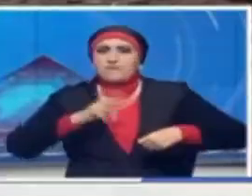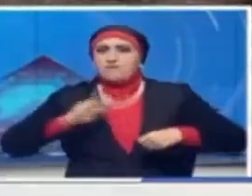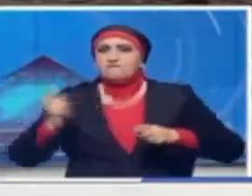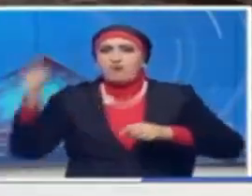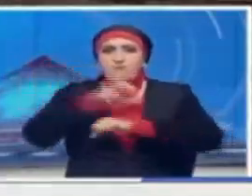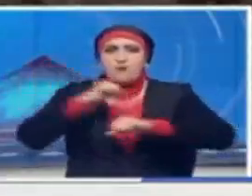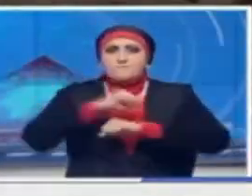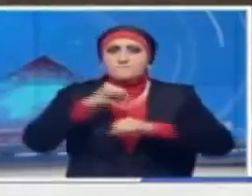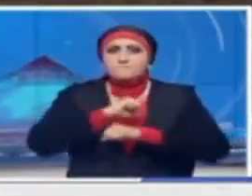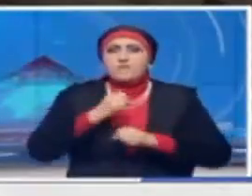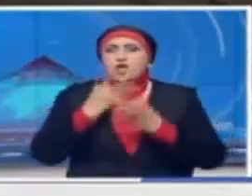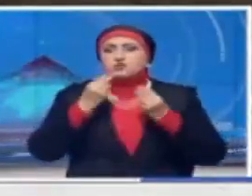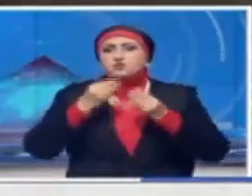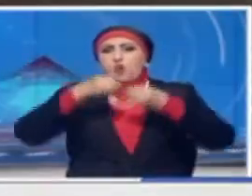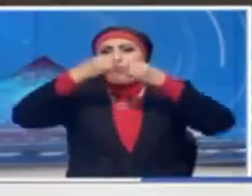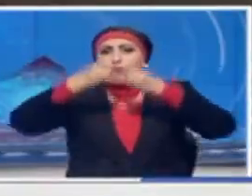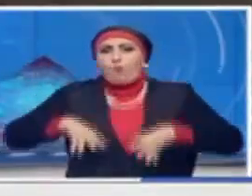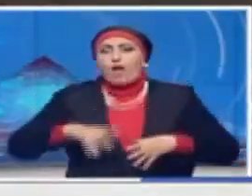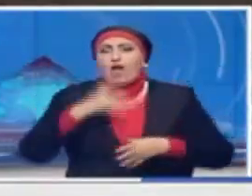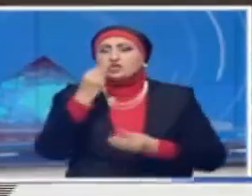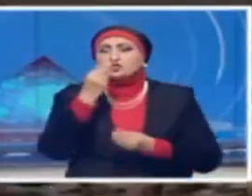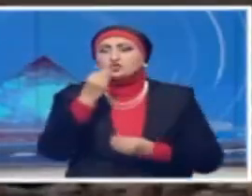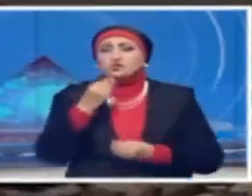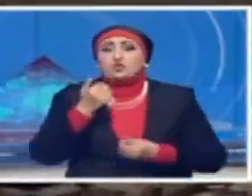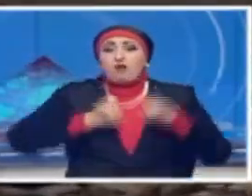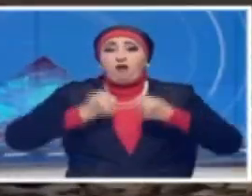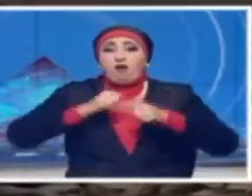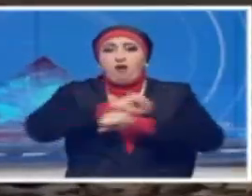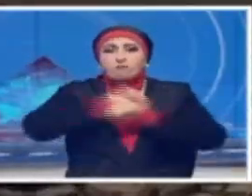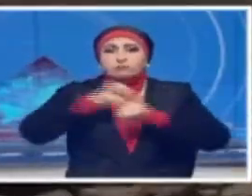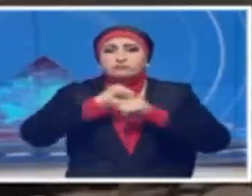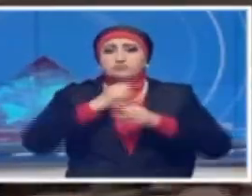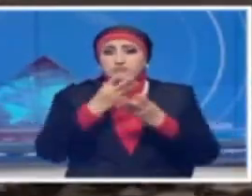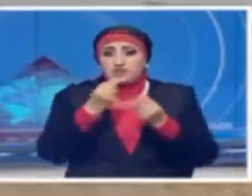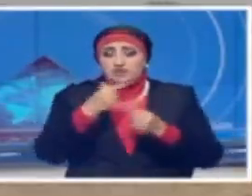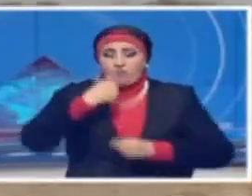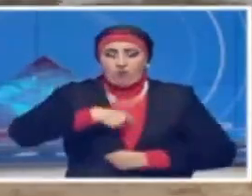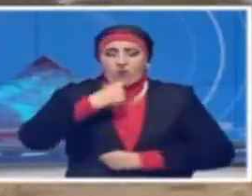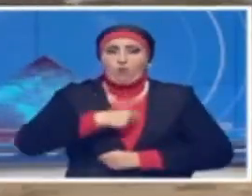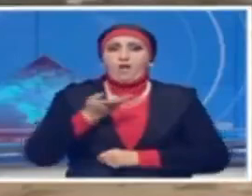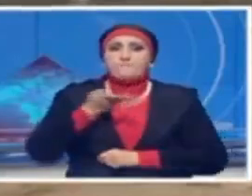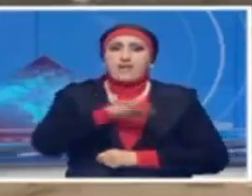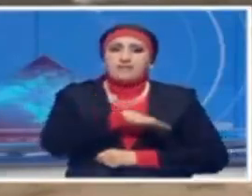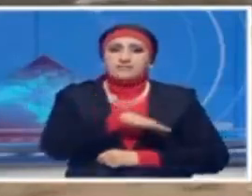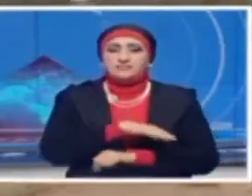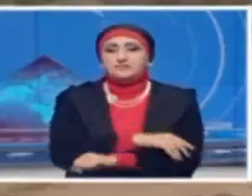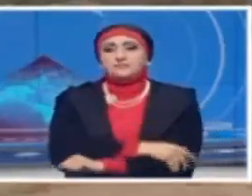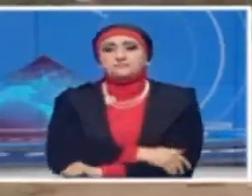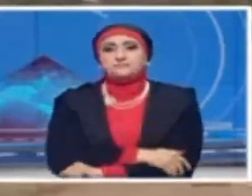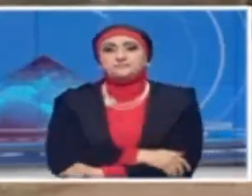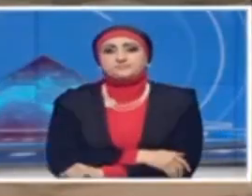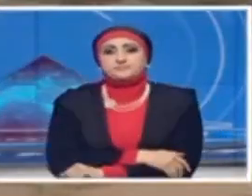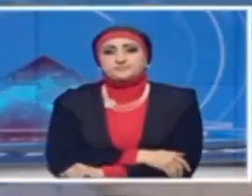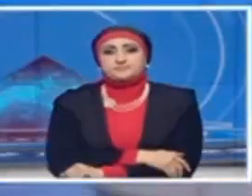أنواع الأسلحة تكبدت خلالها الميليشيات خسائر فادحة في العتاد والأرواح.